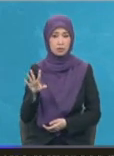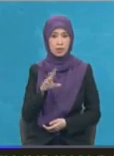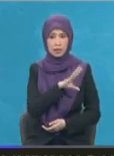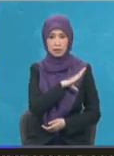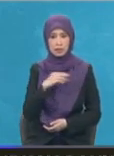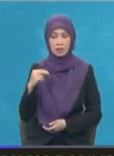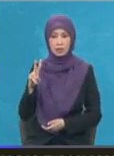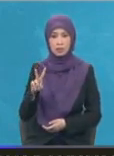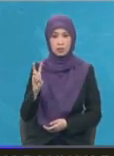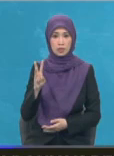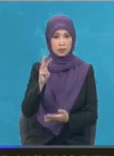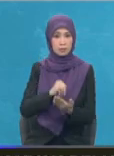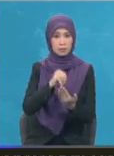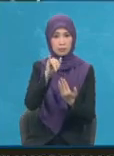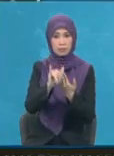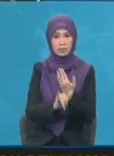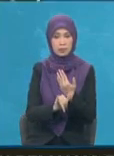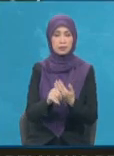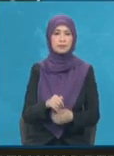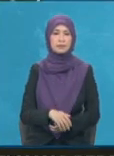26 Mei lalu